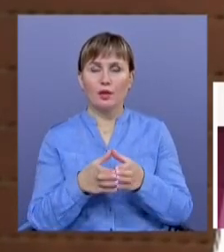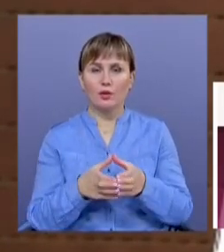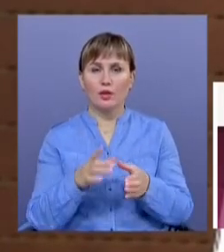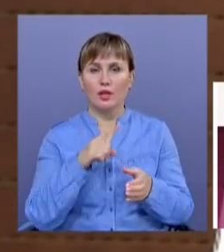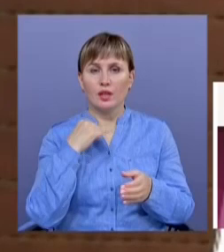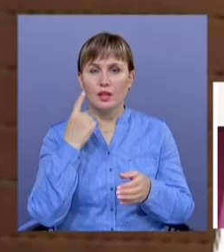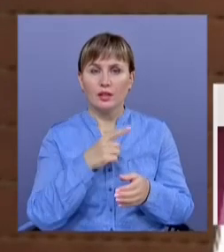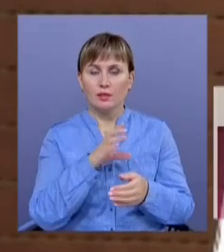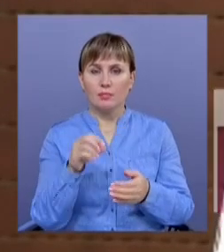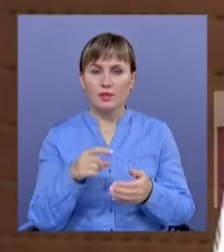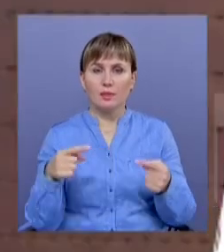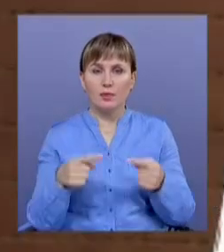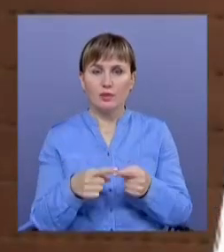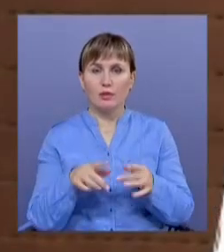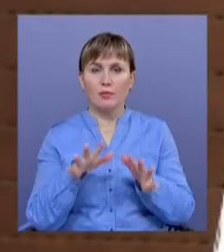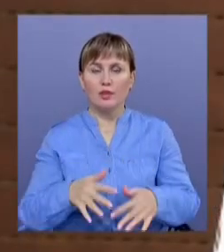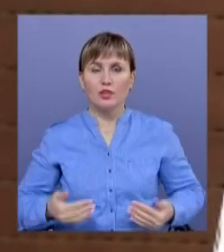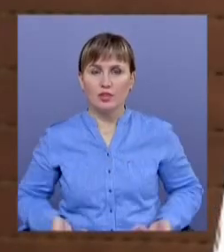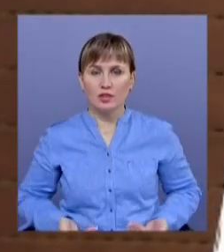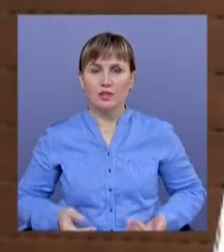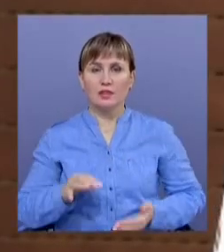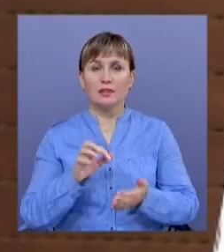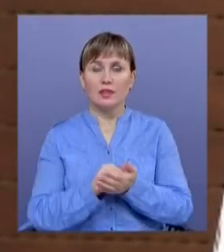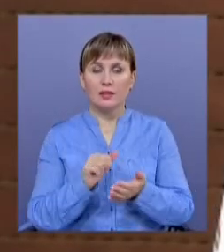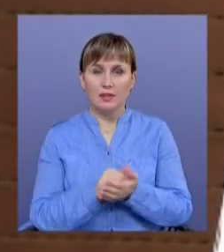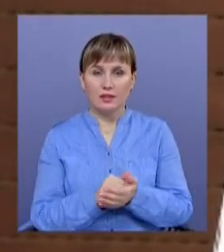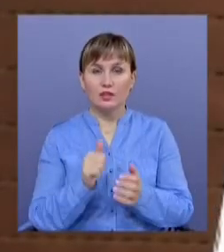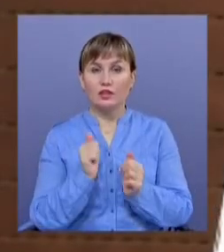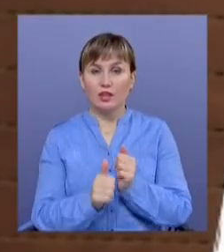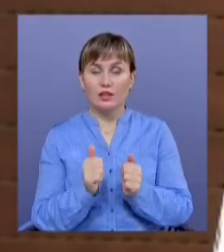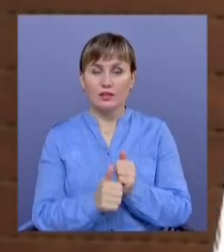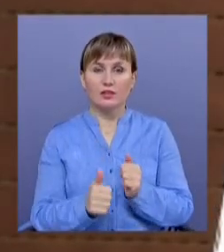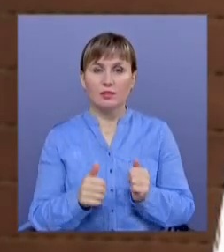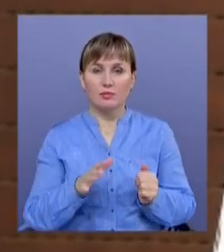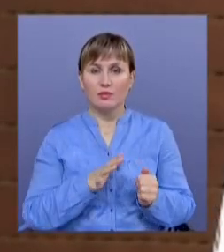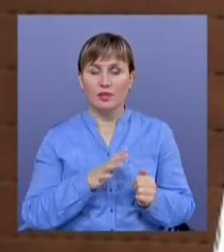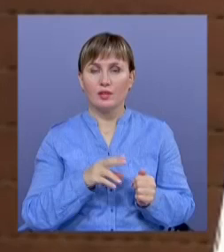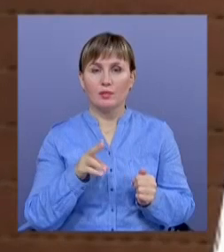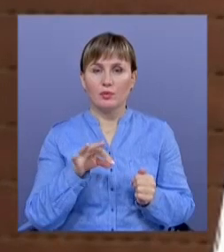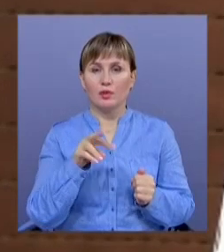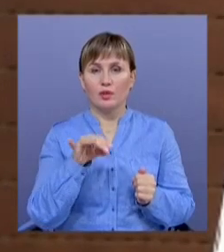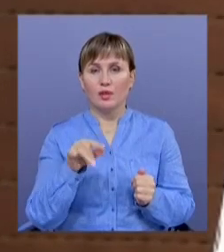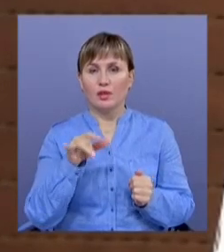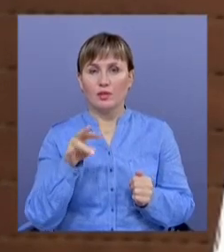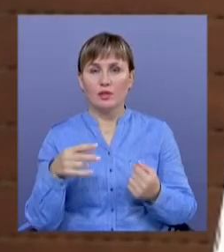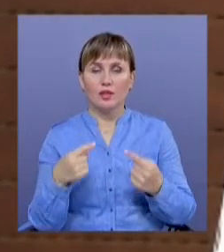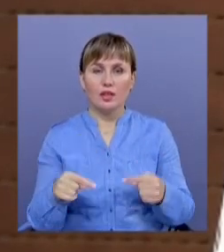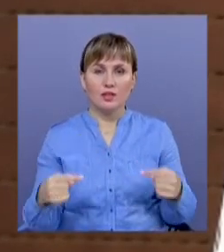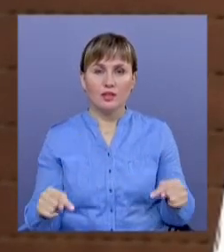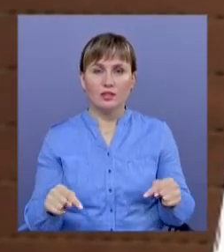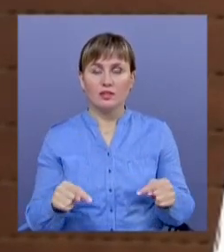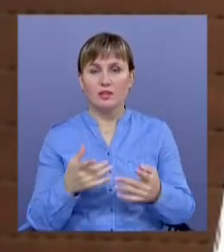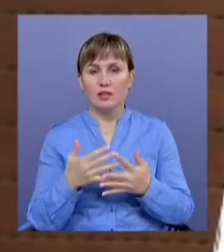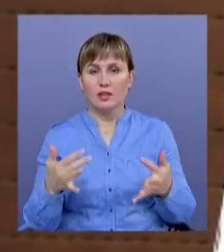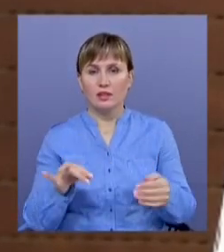лица без определенного места жительства и занятий там часто скитаются по полигону, добывая там различные вещества и